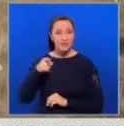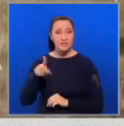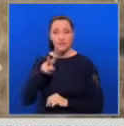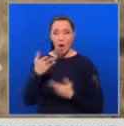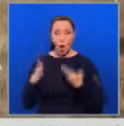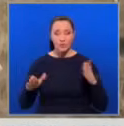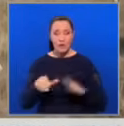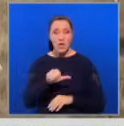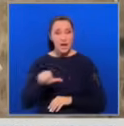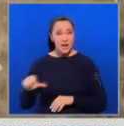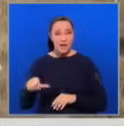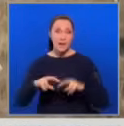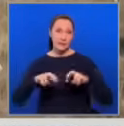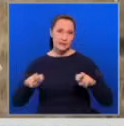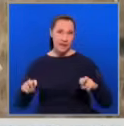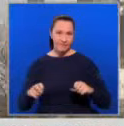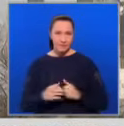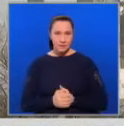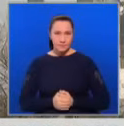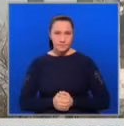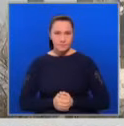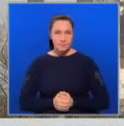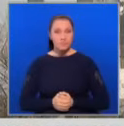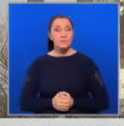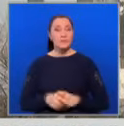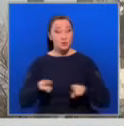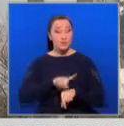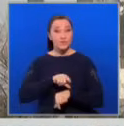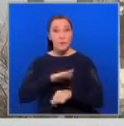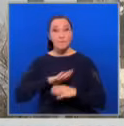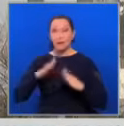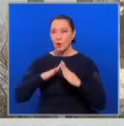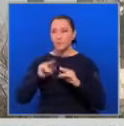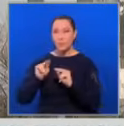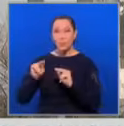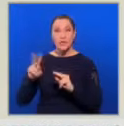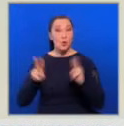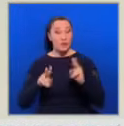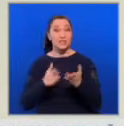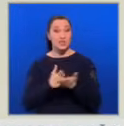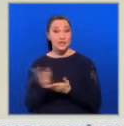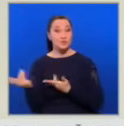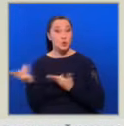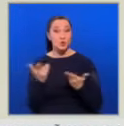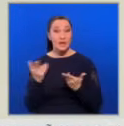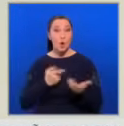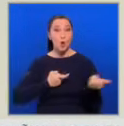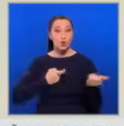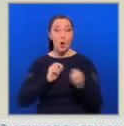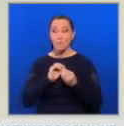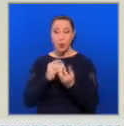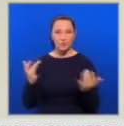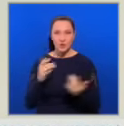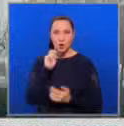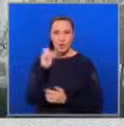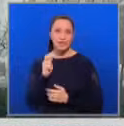две отделни линии на разследване междувременно белият дом предупреди конгреса че средствата за доставки на оръжие и оборудване на